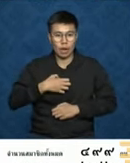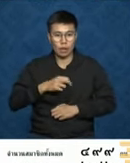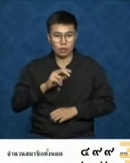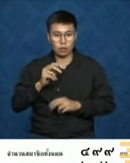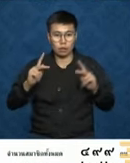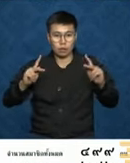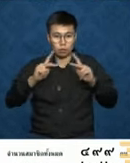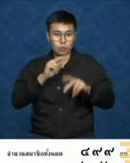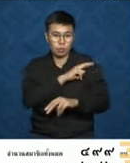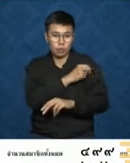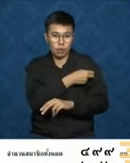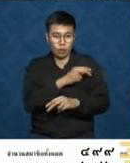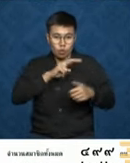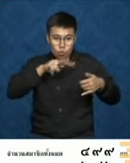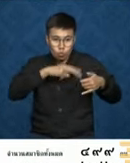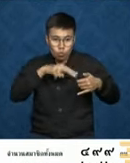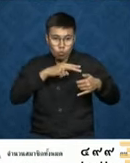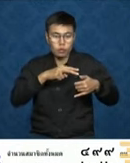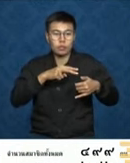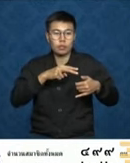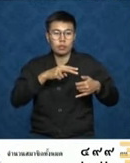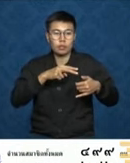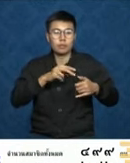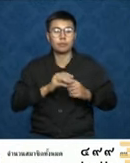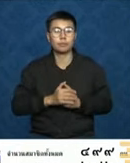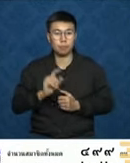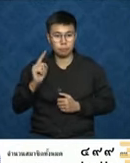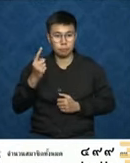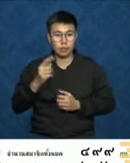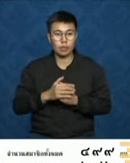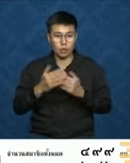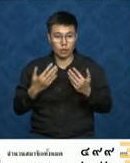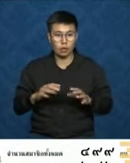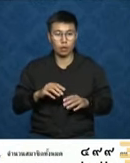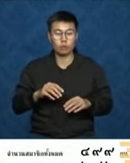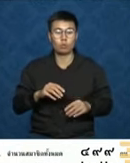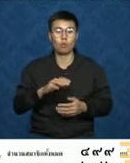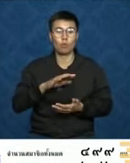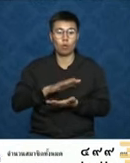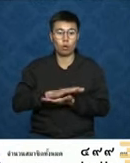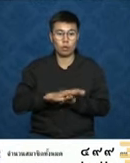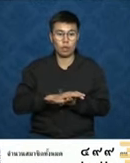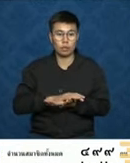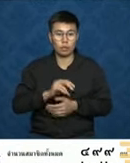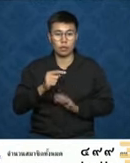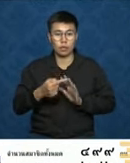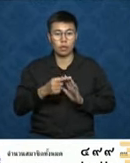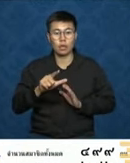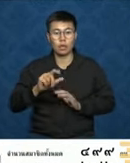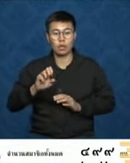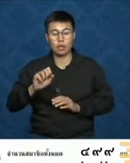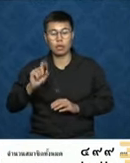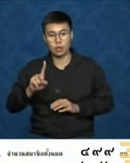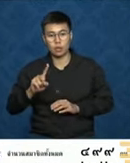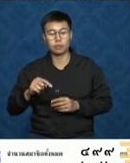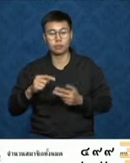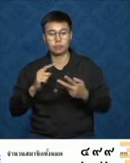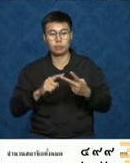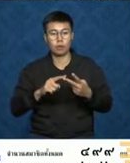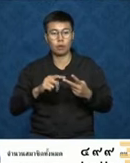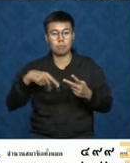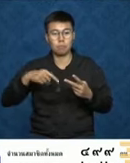ดูแลที่เข้มงวดรัดกุมมากกว่านี้ค่ะ 2ค่ะโรงเรียนเลิศล่าถนนกาญจนาภิเษกและโรงเรียนกรพิทักษ์ถนบางบอ 3